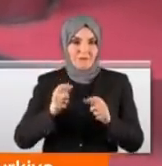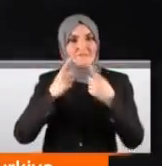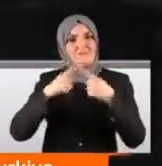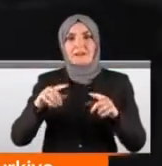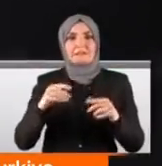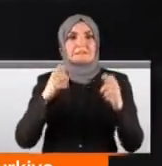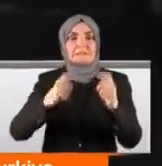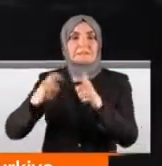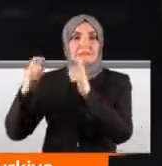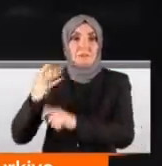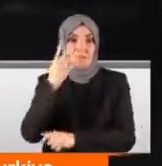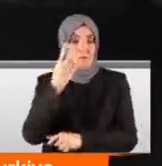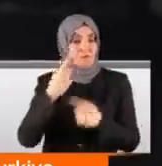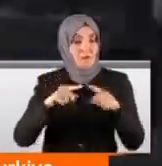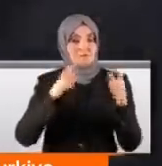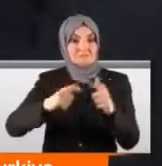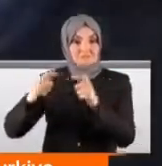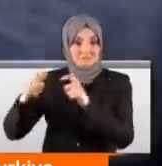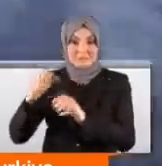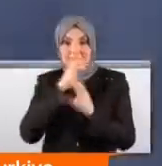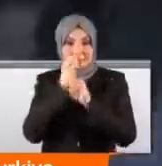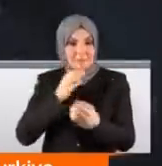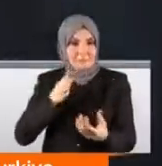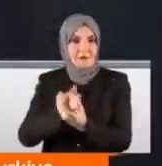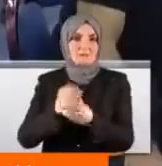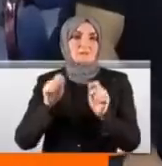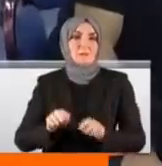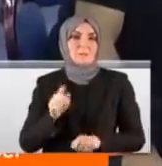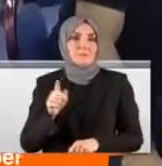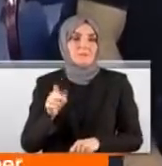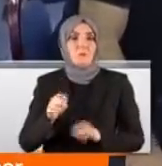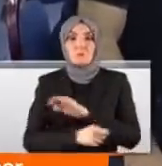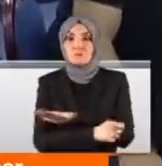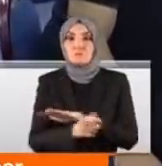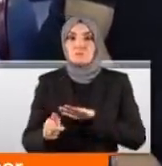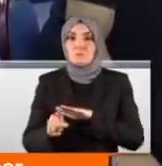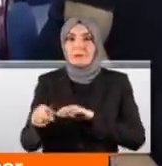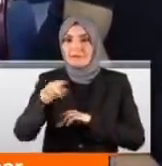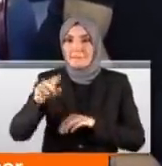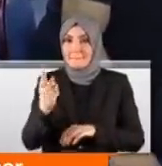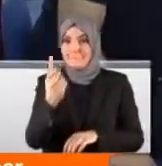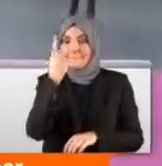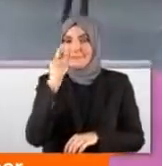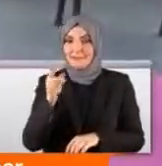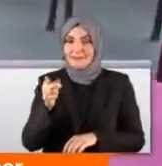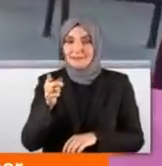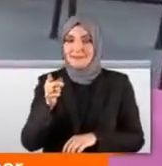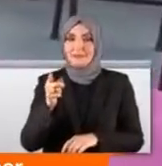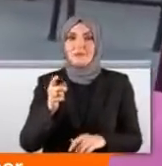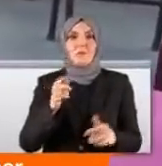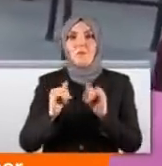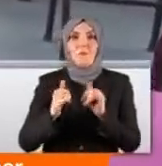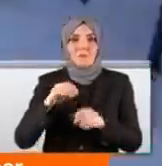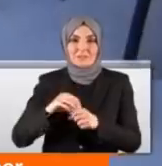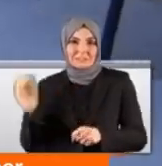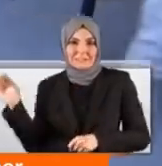geçti dört ayrı adrese baskın düzenlendi o kumarhane lerden biri oyun oynamaya gelenleri HES koduyla